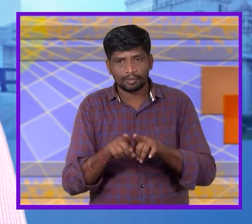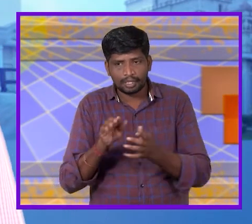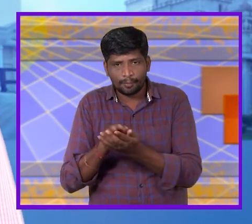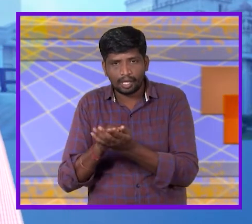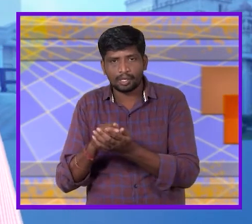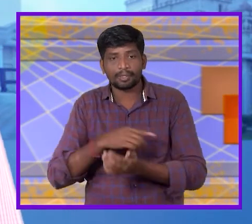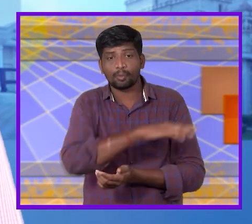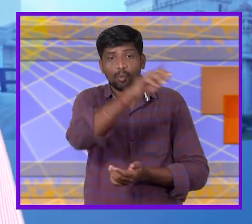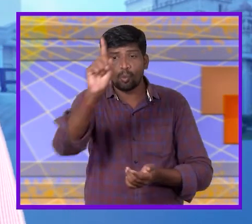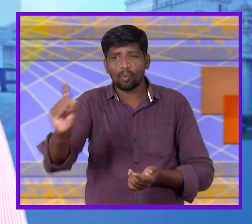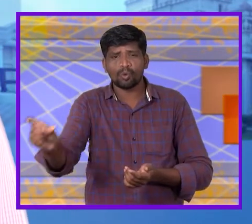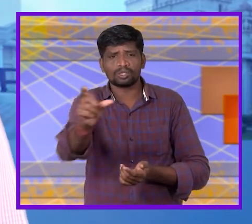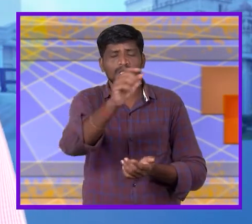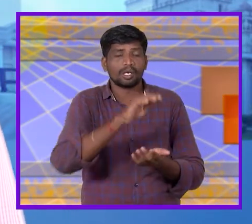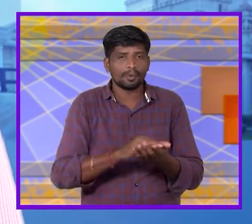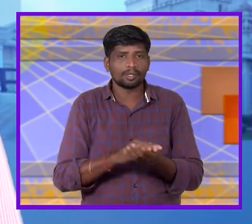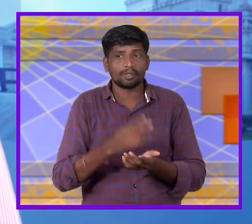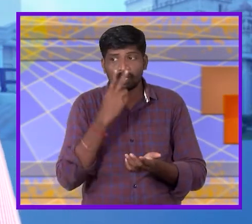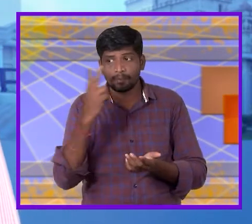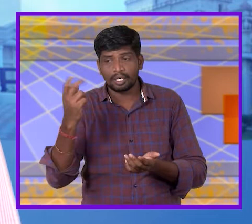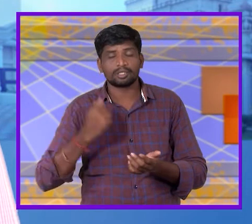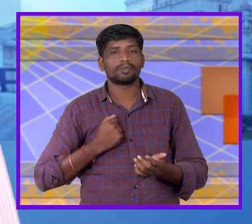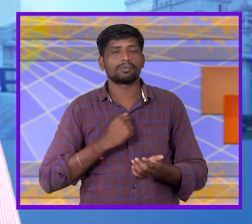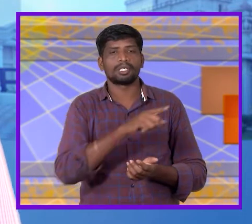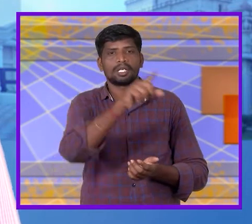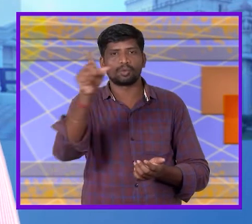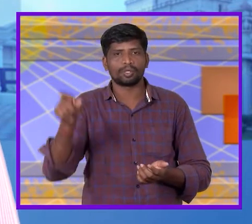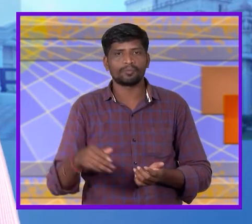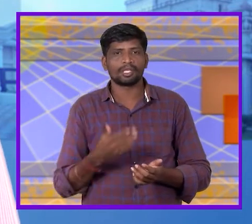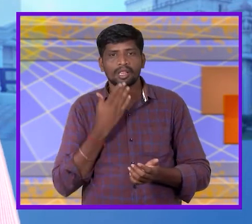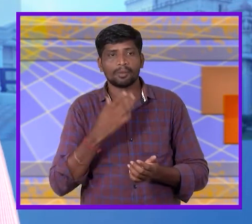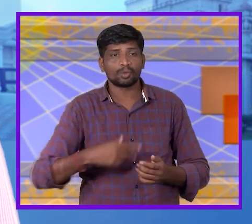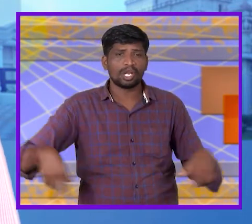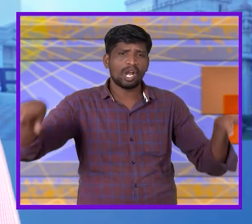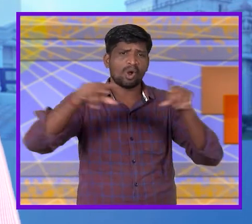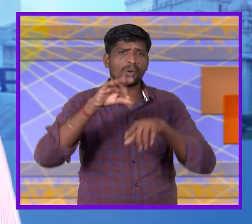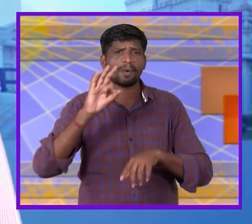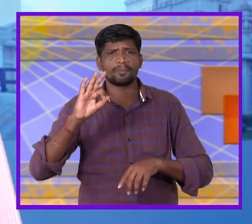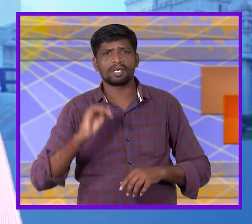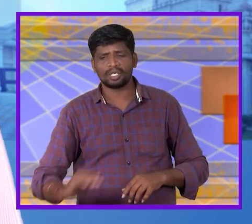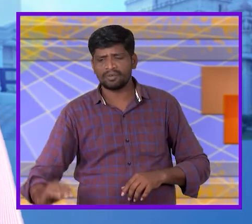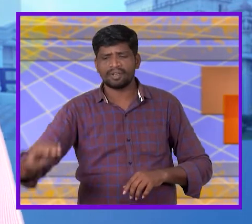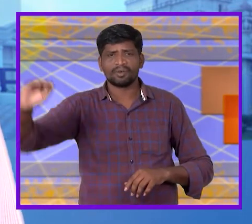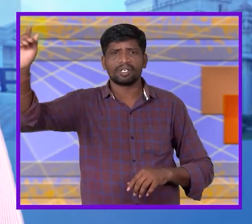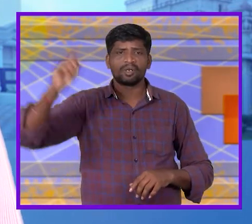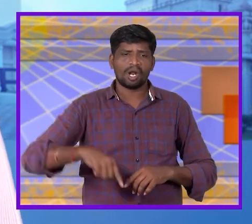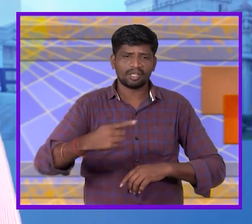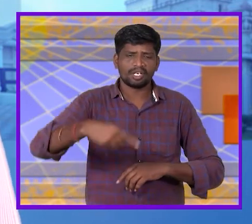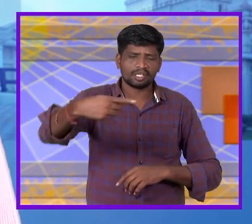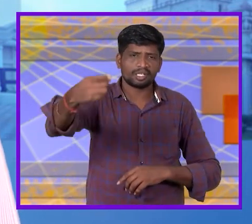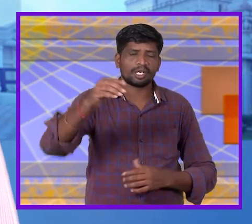பாதுகாப்பது நம்முடைய கடமை, அதை கண்டுகளிப்பது நம்முடைய கடமை. நம்முடைய தமிழர்களுடைய நாகரிகமும் பண்பாடும் என்றென்றைக்கும்